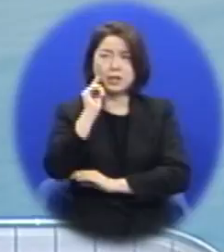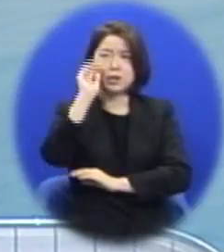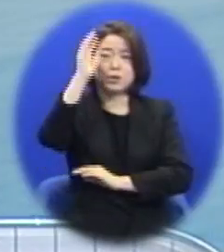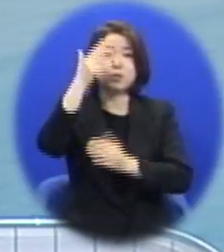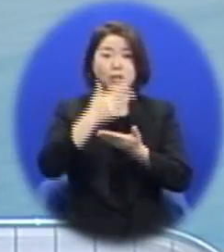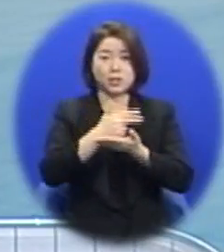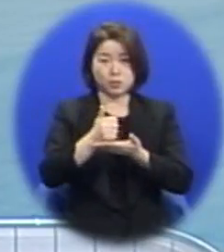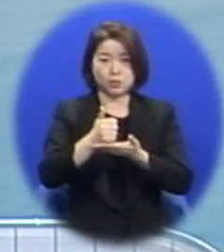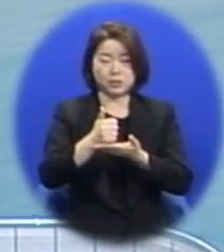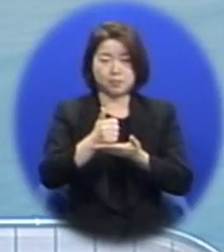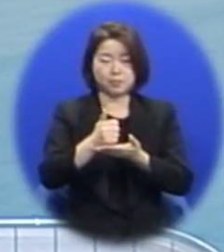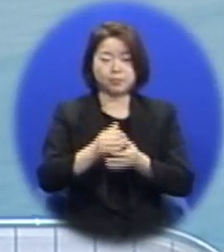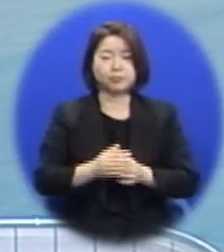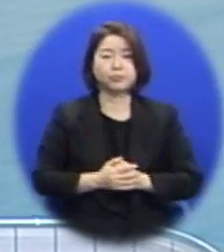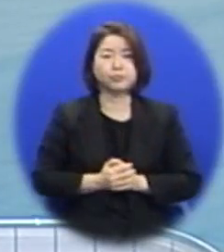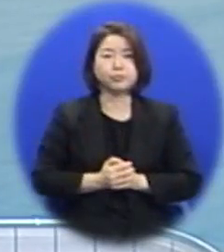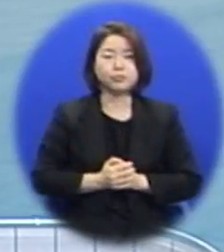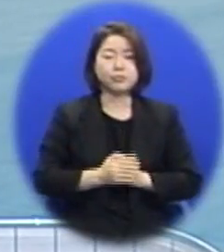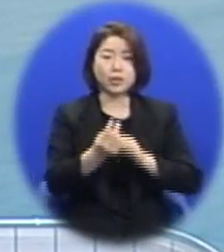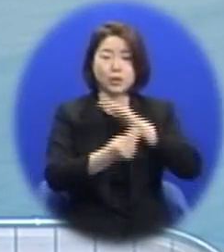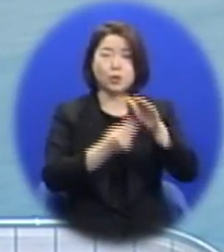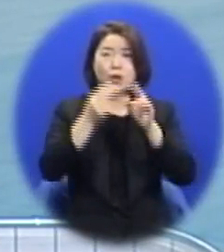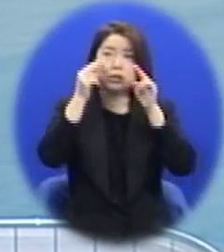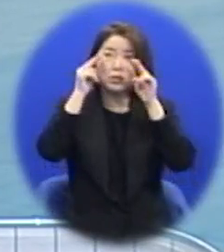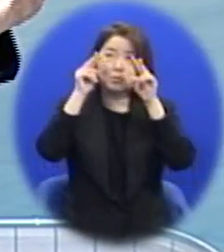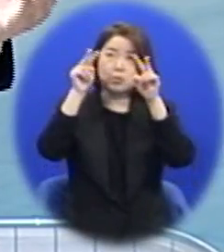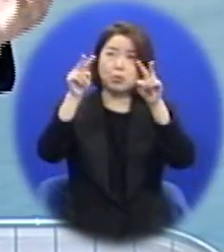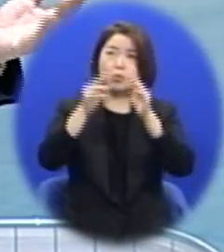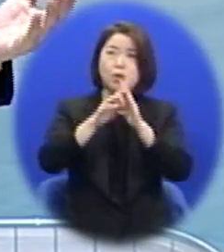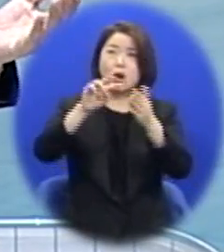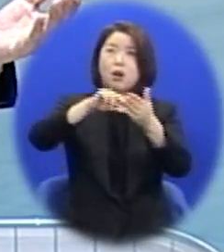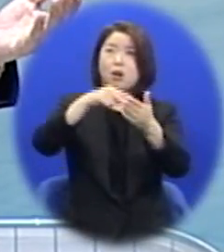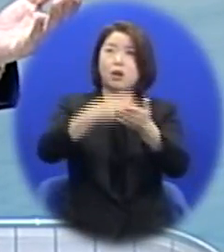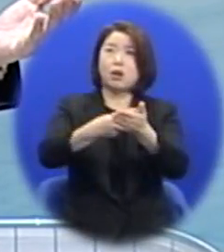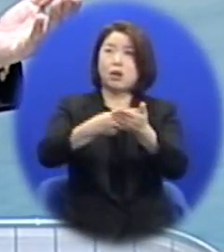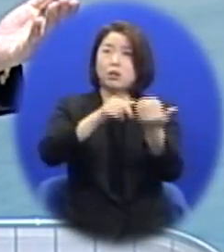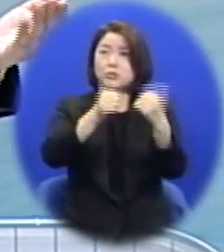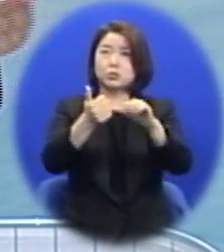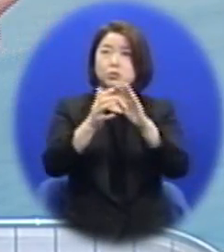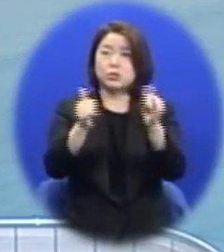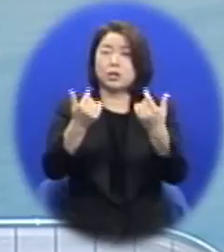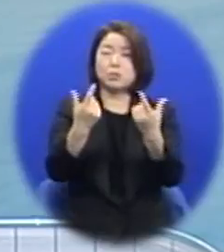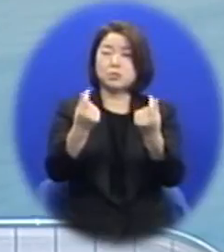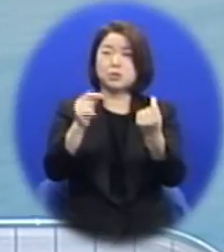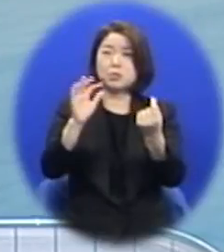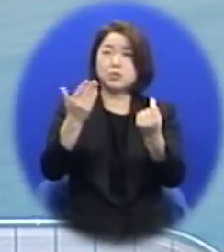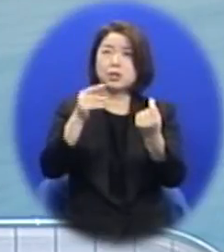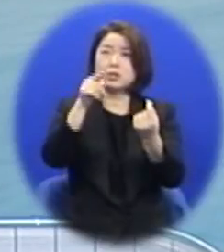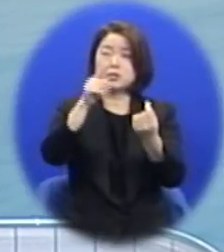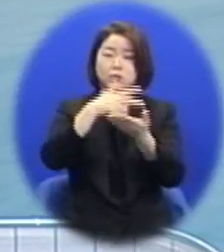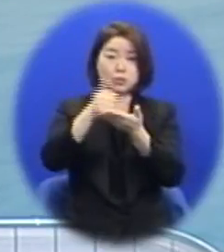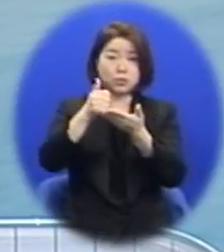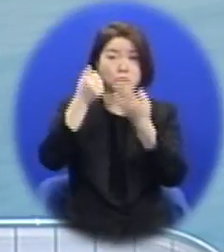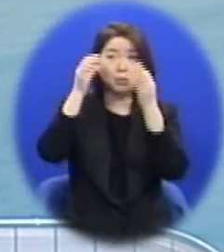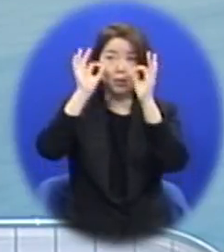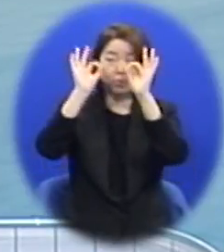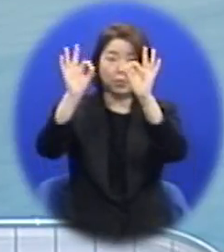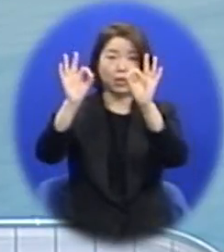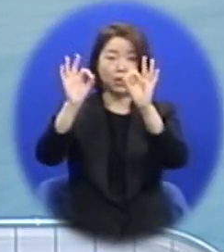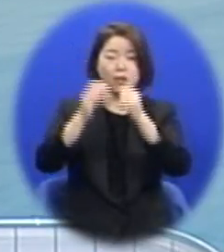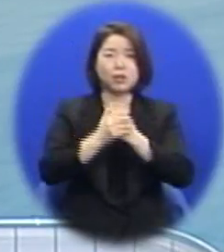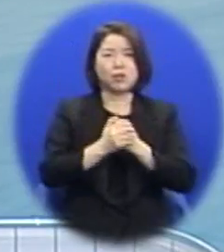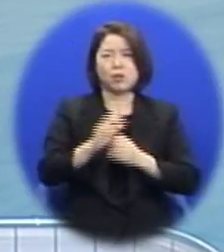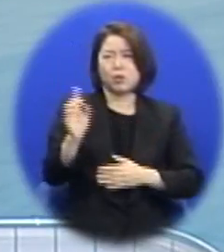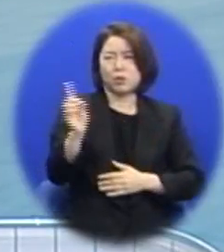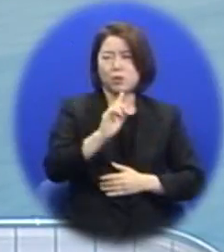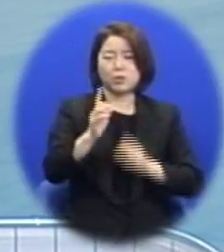주님, 요한이 보고 쓰러져서 죽은 것처럼 된 그 주님의 모습은 도대체